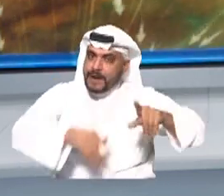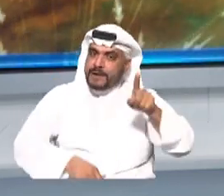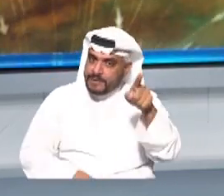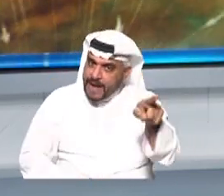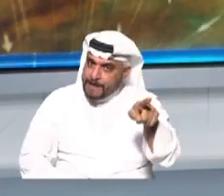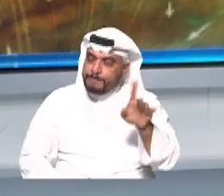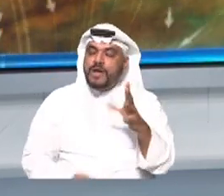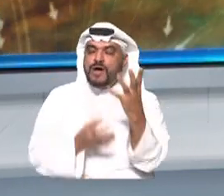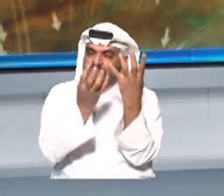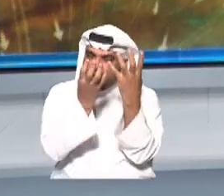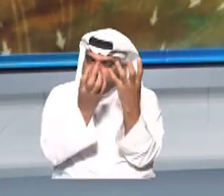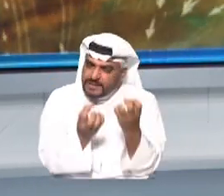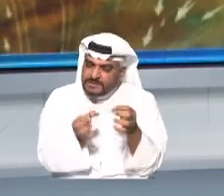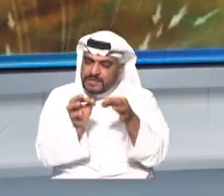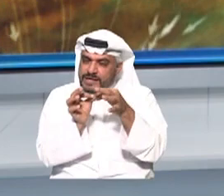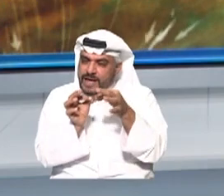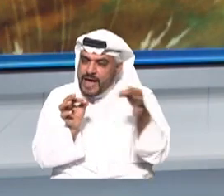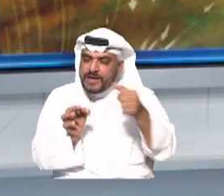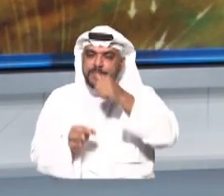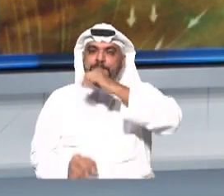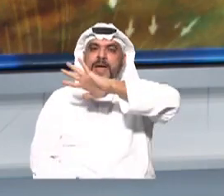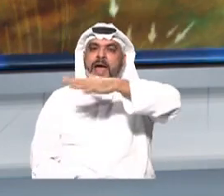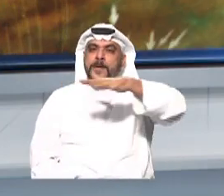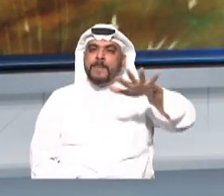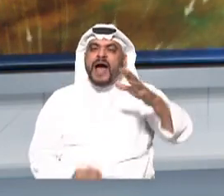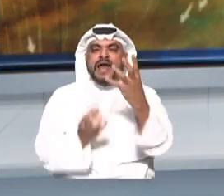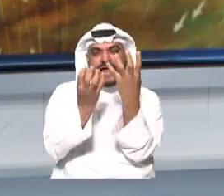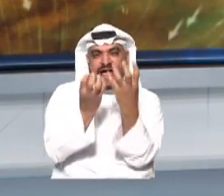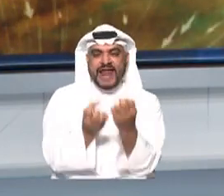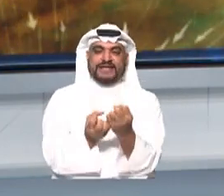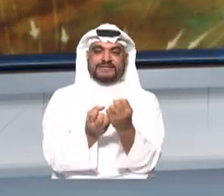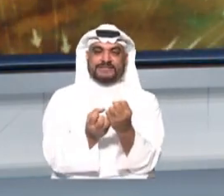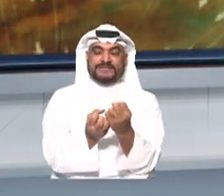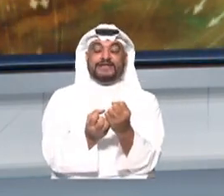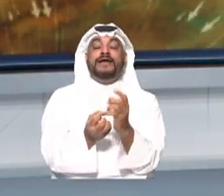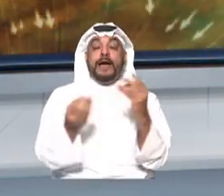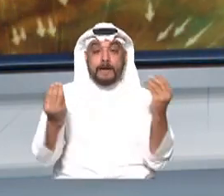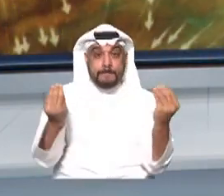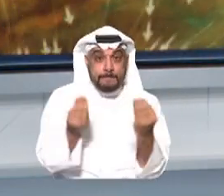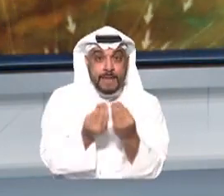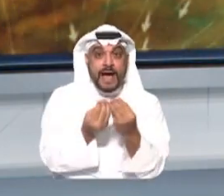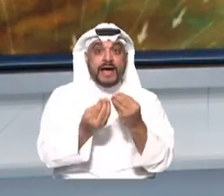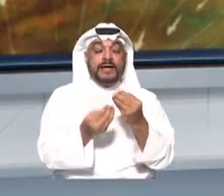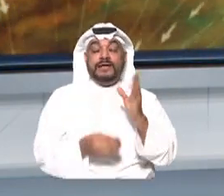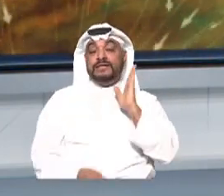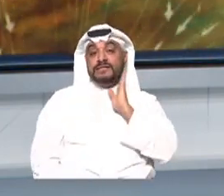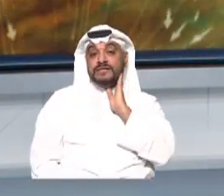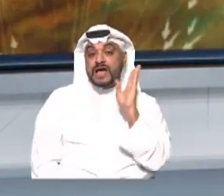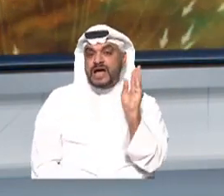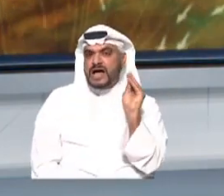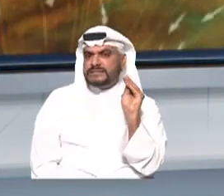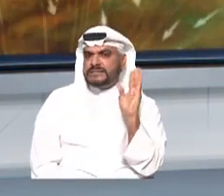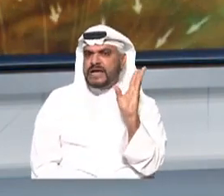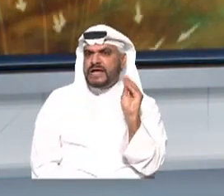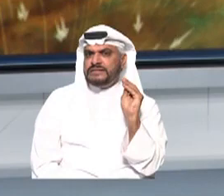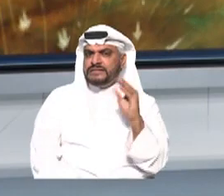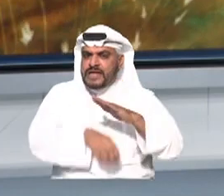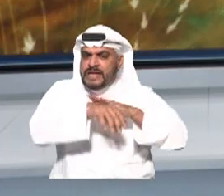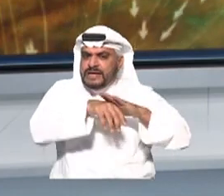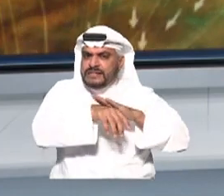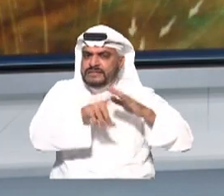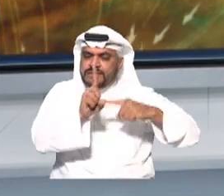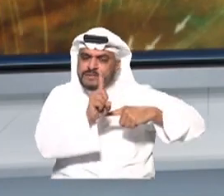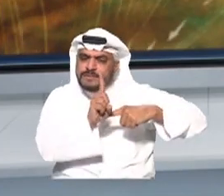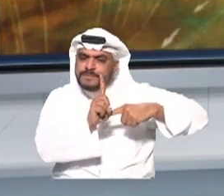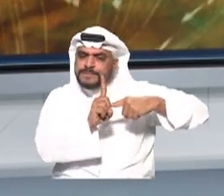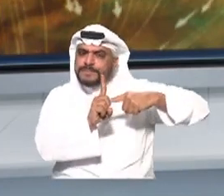هذه المعدلات على بعض المناطق الساحلية وداخل البحر، لكن مع الهواء الكوست دائما تكون نسب الرطوبة مرتفعة